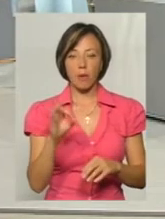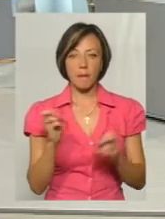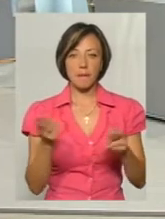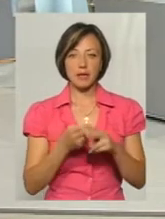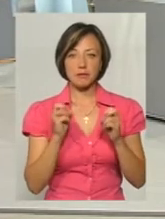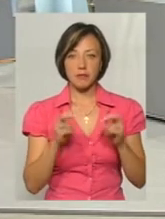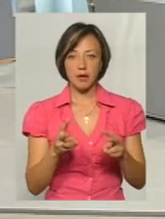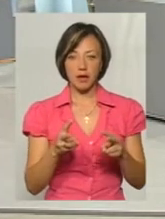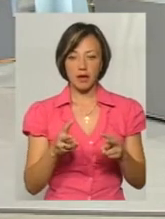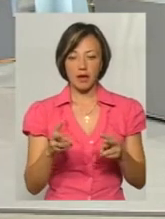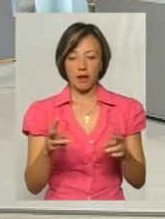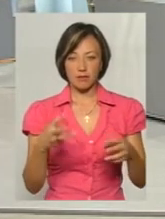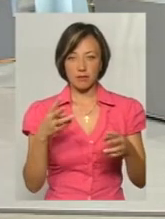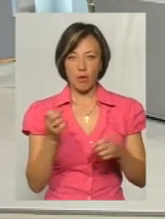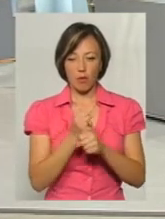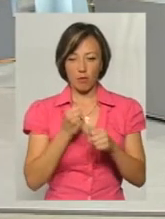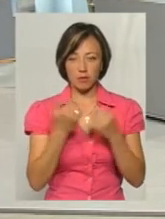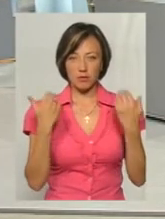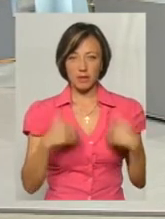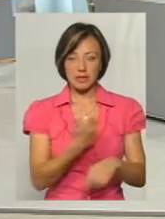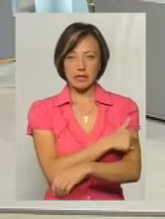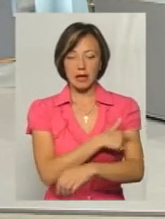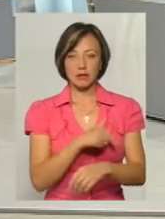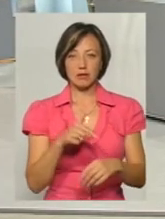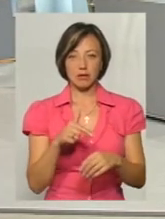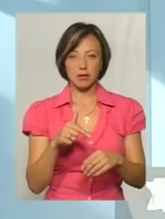Це дисбар'єри, це санпропускники.